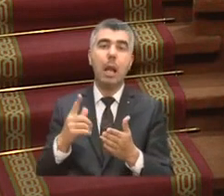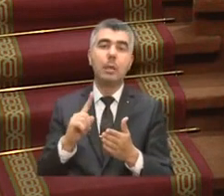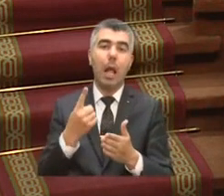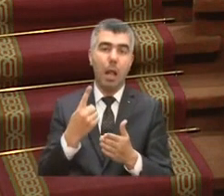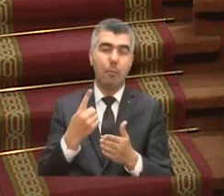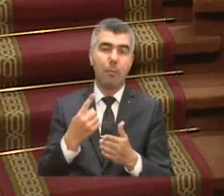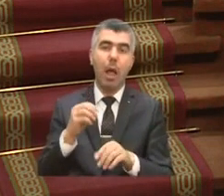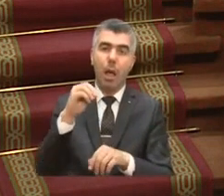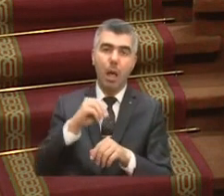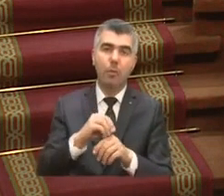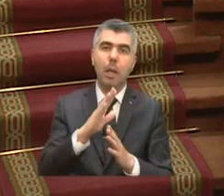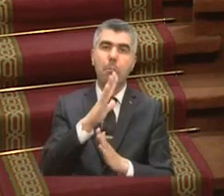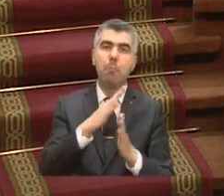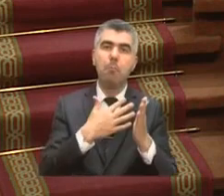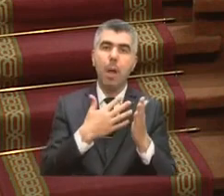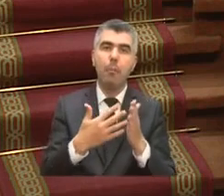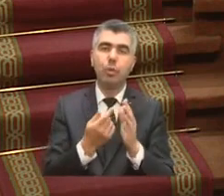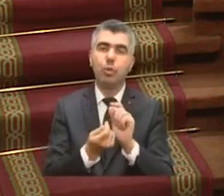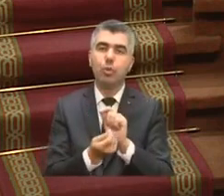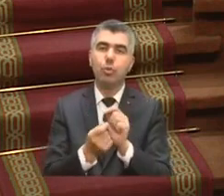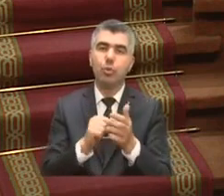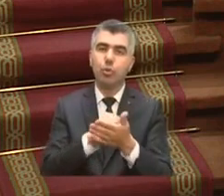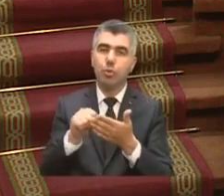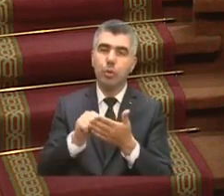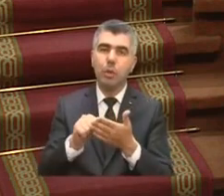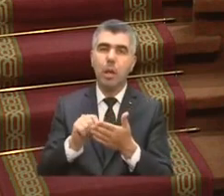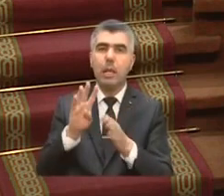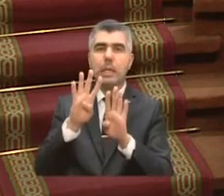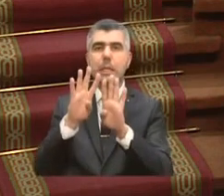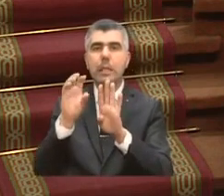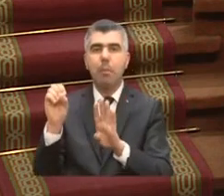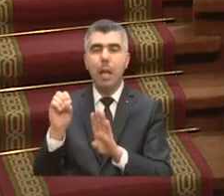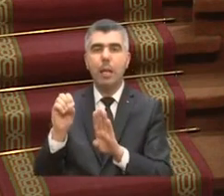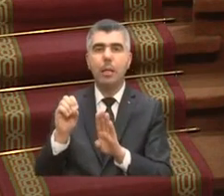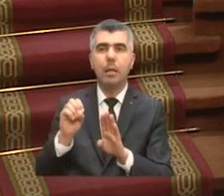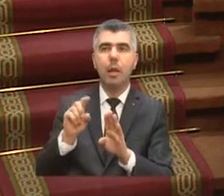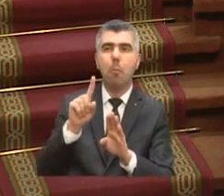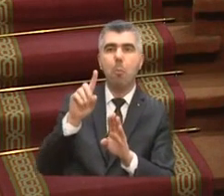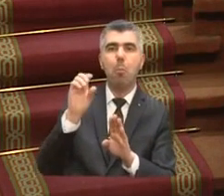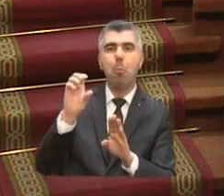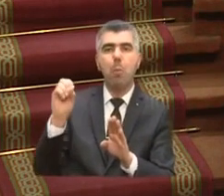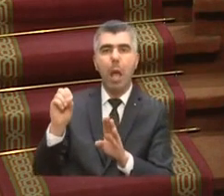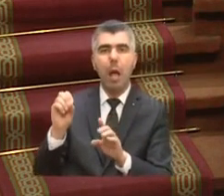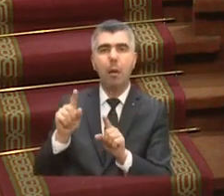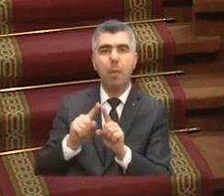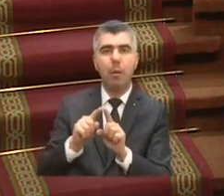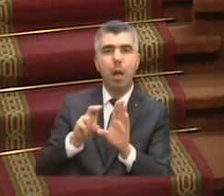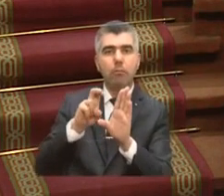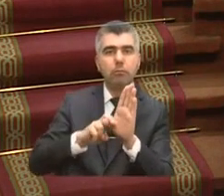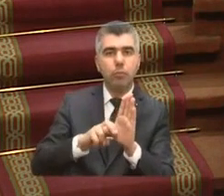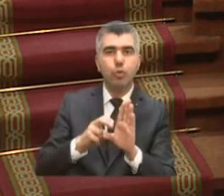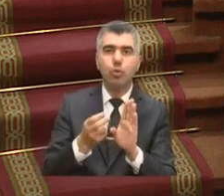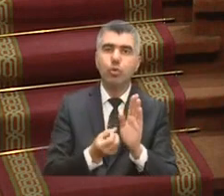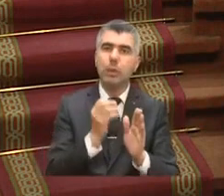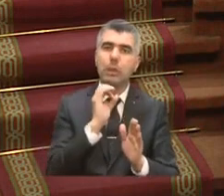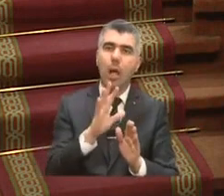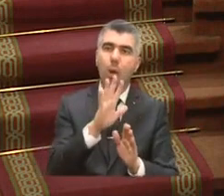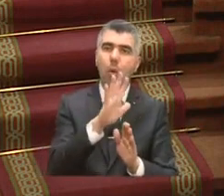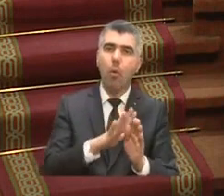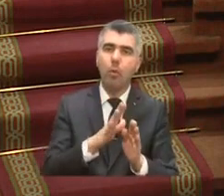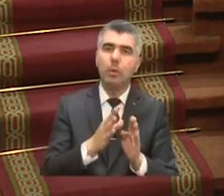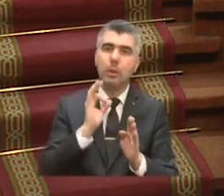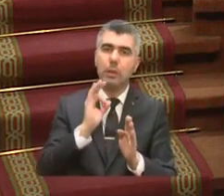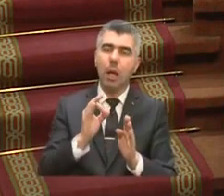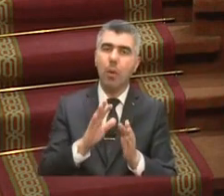اعد برنامج باش يقتني 80 الى 100 قطار جديد ذاتي الجر مجهز باحدث تقنيات نظام السلامه